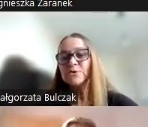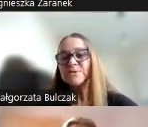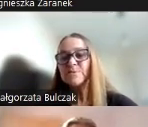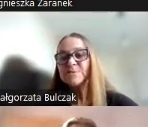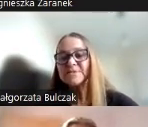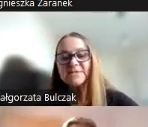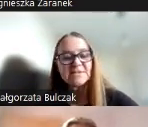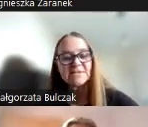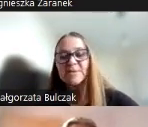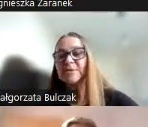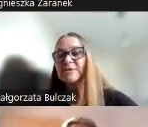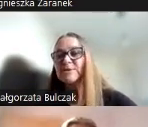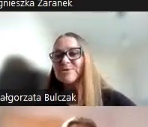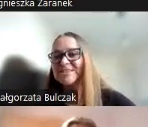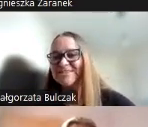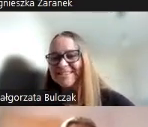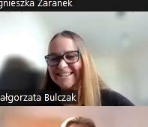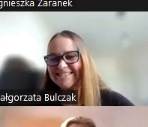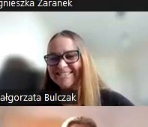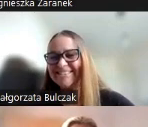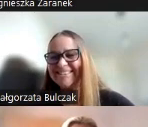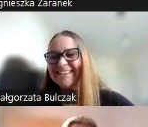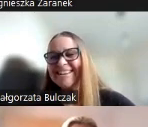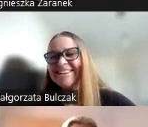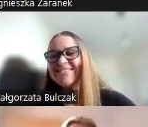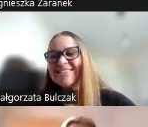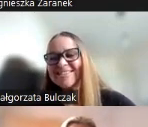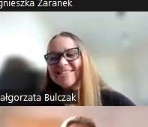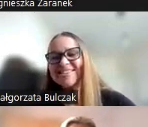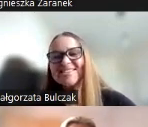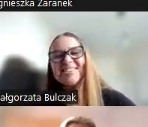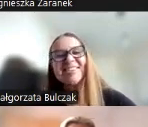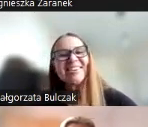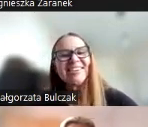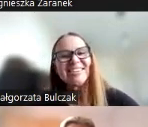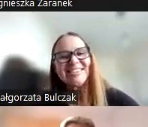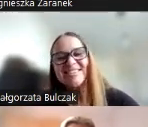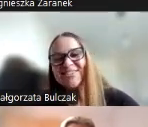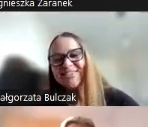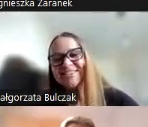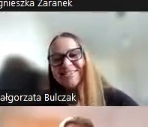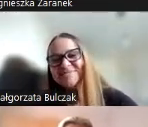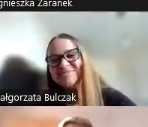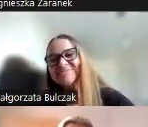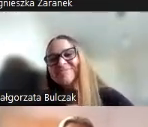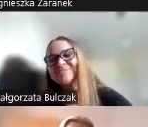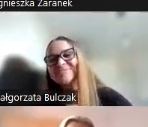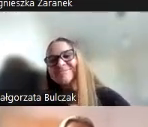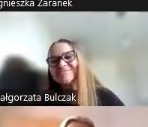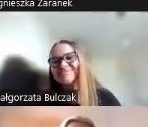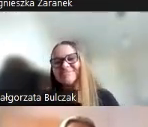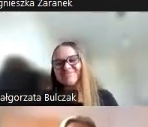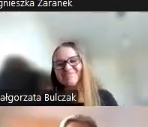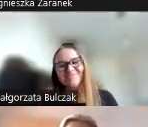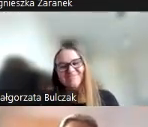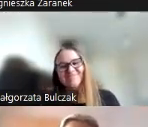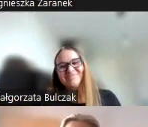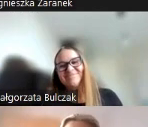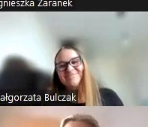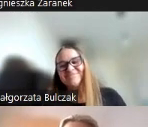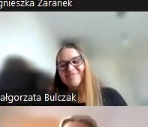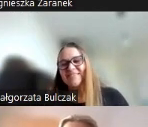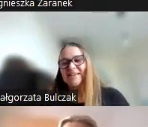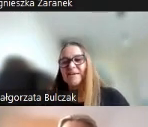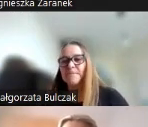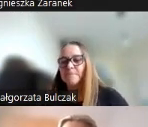I to jest koniec mojej prezentacji. Chyba na film już nie ma czasu, więc serdecznie dziękuję. Bardzo